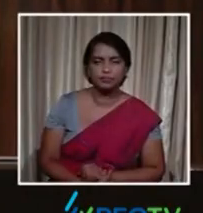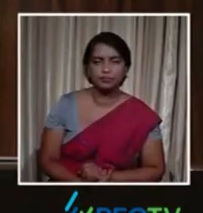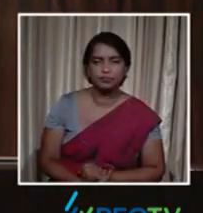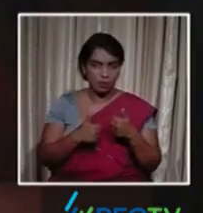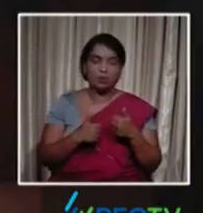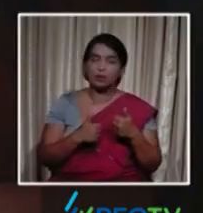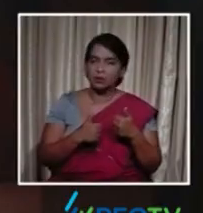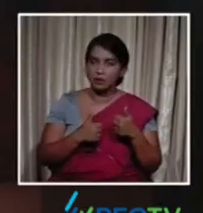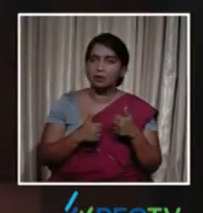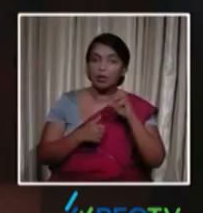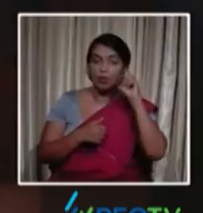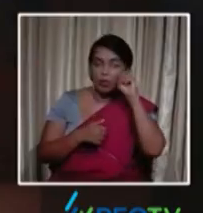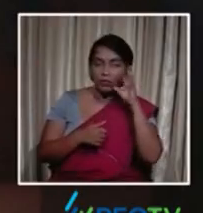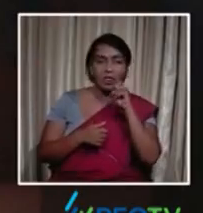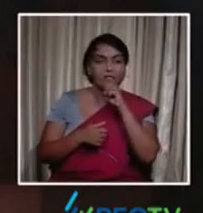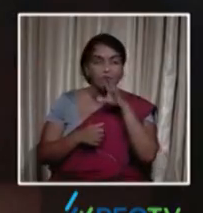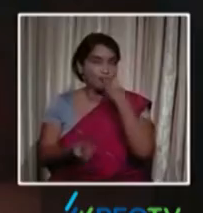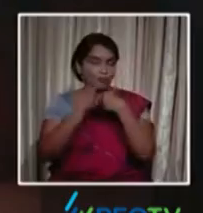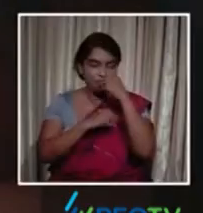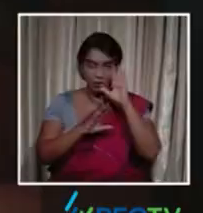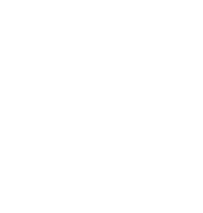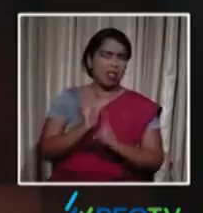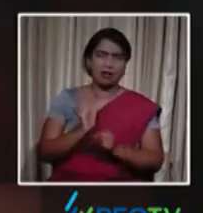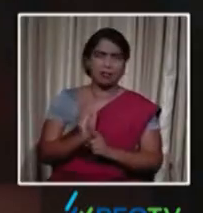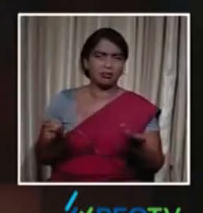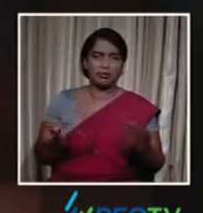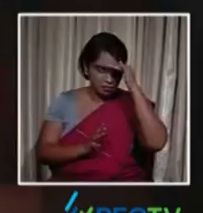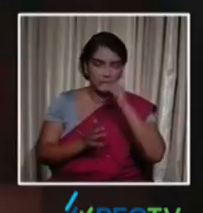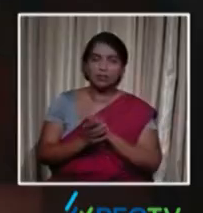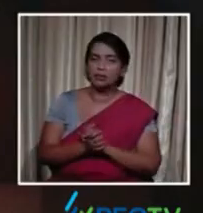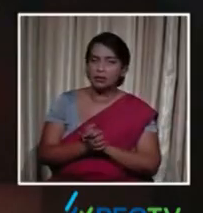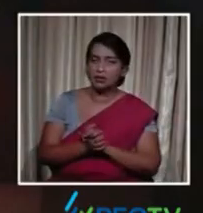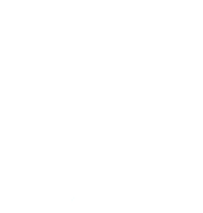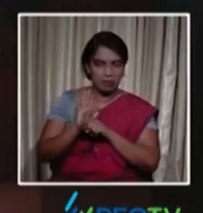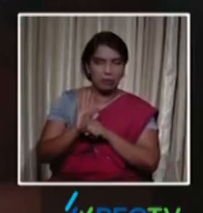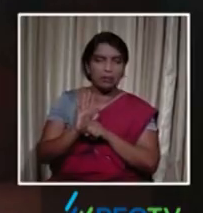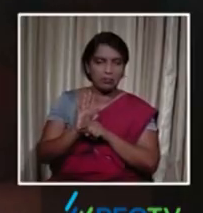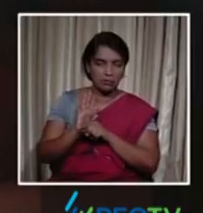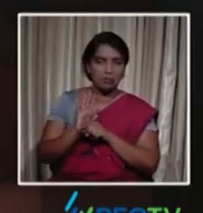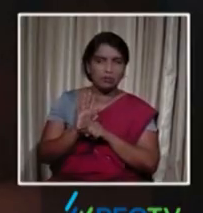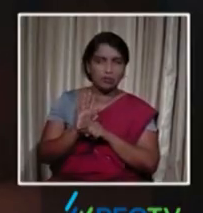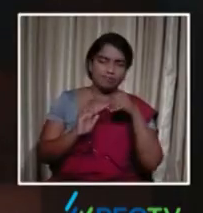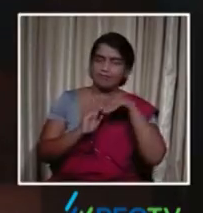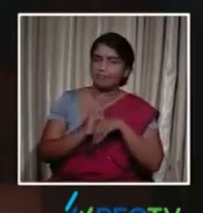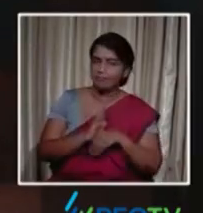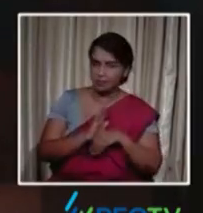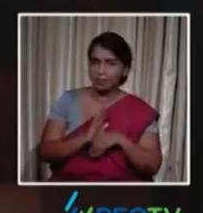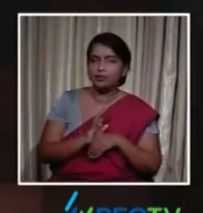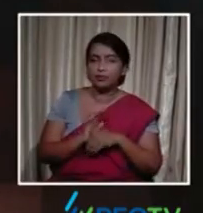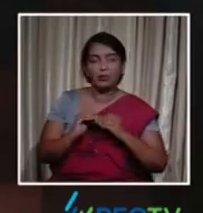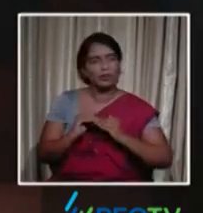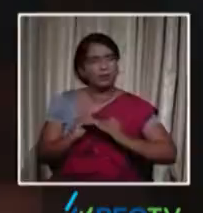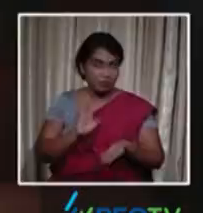විපක්ෂ නායකතුමා, වේල් තුනක් කාල ජීවත් වුණු ජනතාවගේ එක වේලකට බහැලද අද අපේ රටේ ඍණ ආර්ථික වර්ධනය, අහස